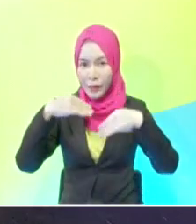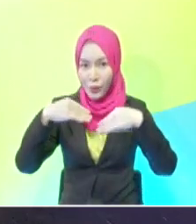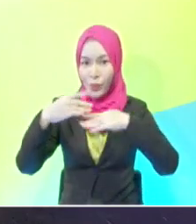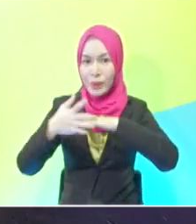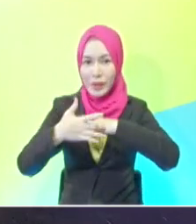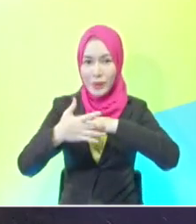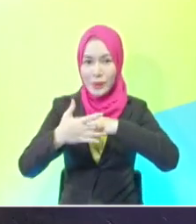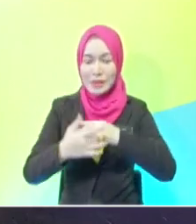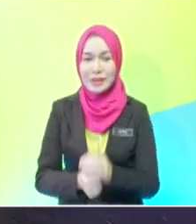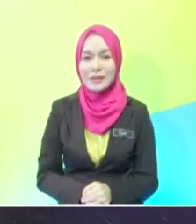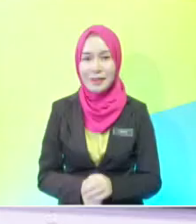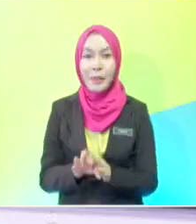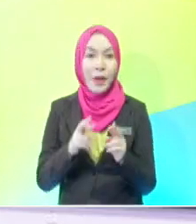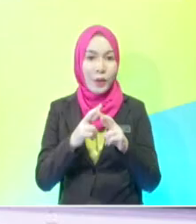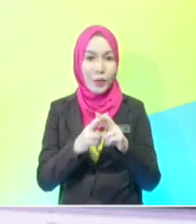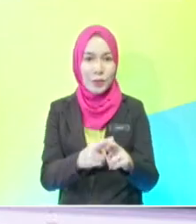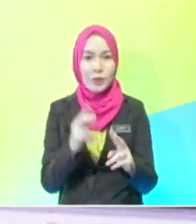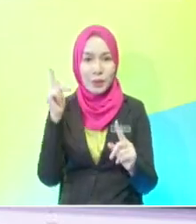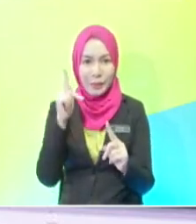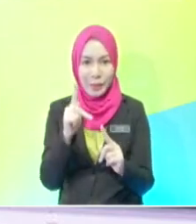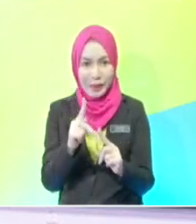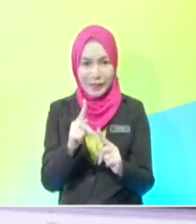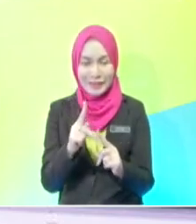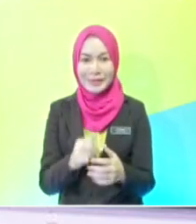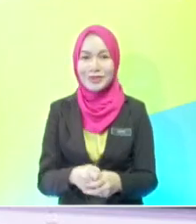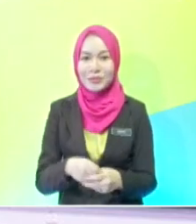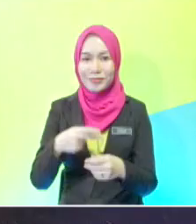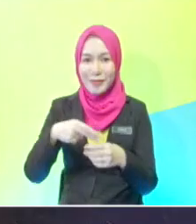teknologi yang menghasilkan produk biologi